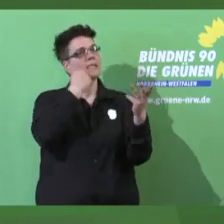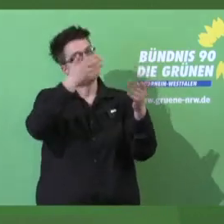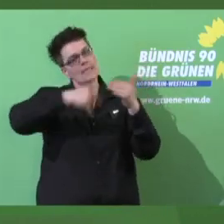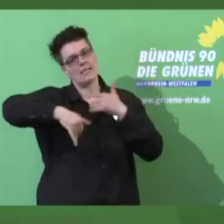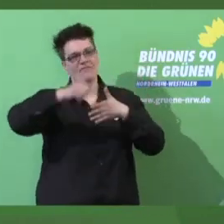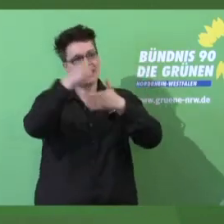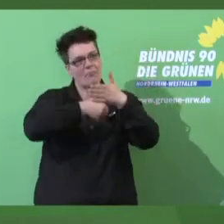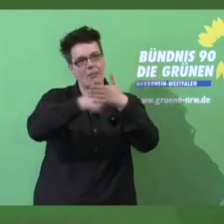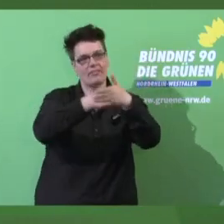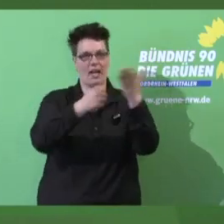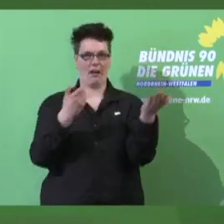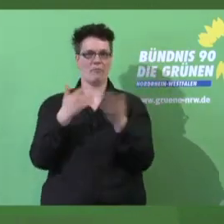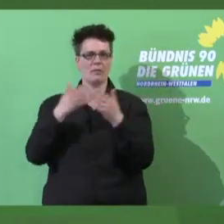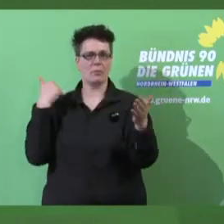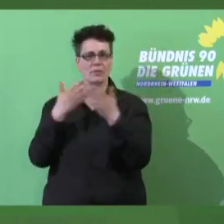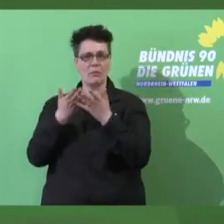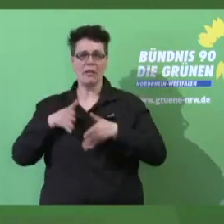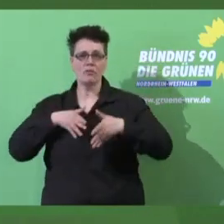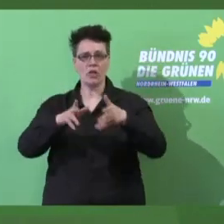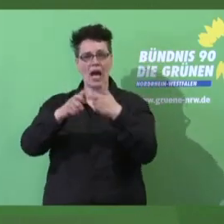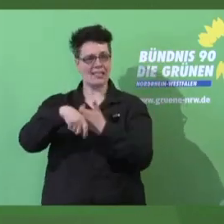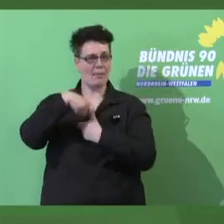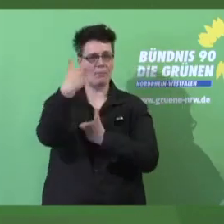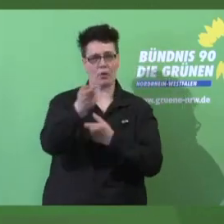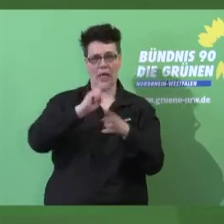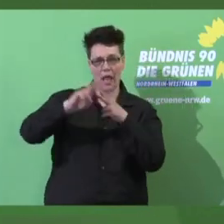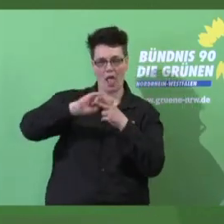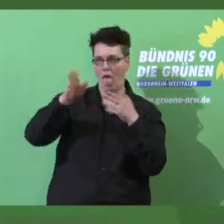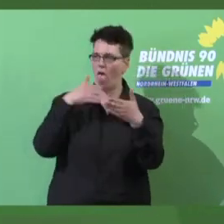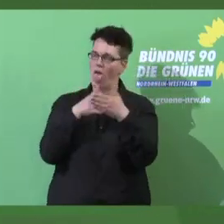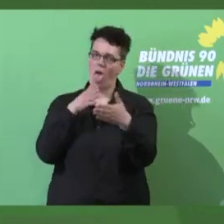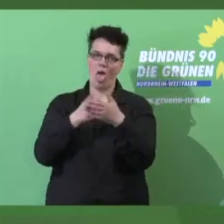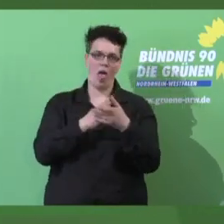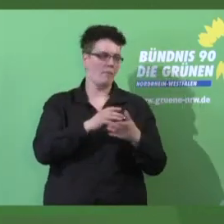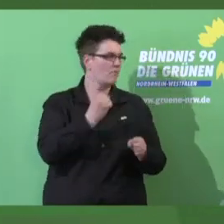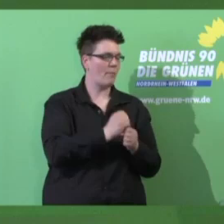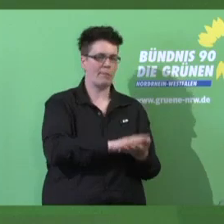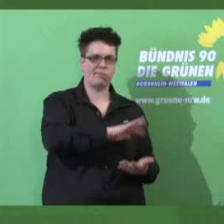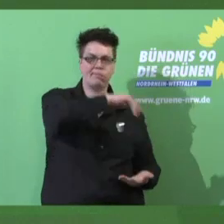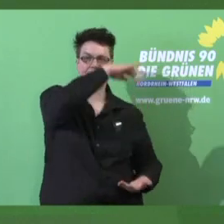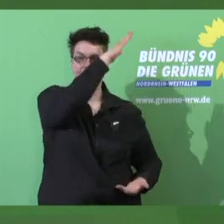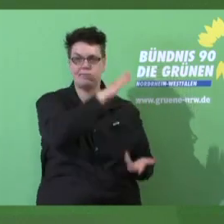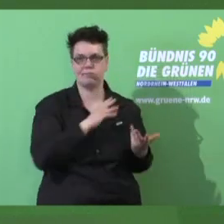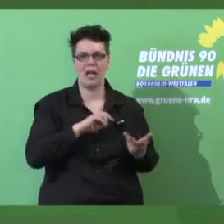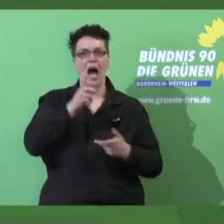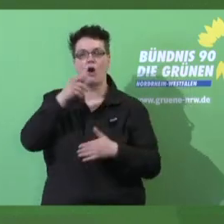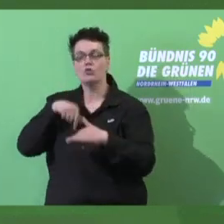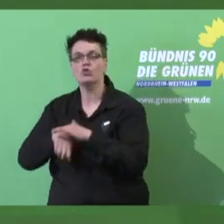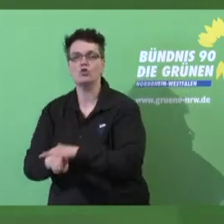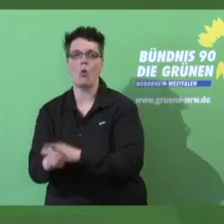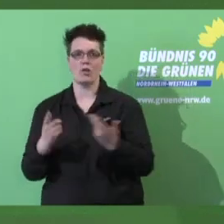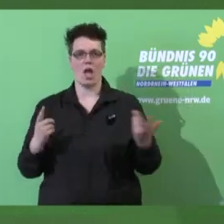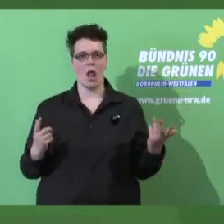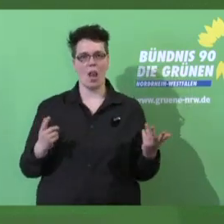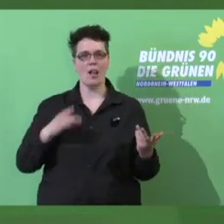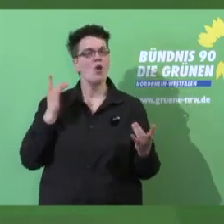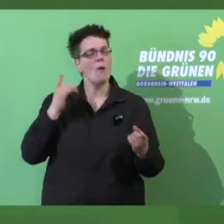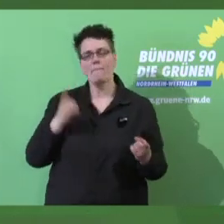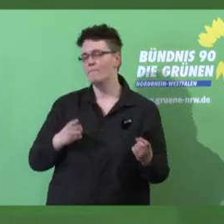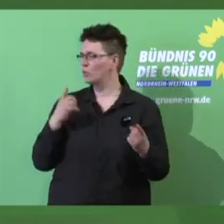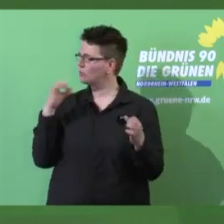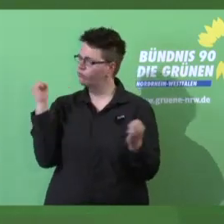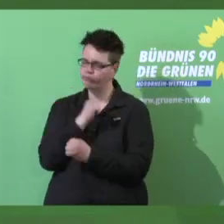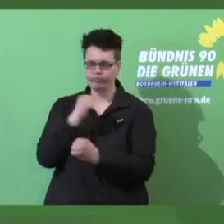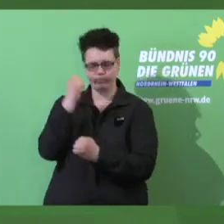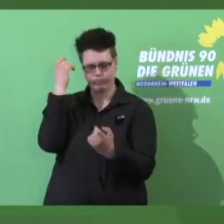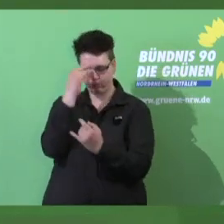Sanierungsstau hier bei Straßen, Brücken, bei den Tunnelbauwerken. Und wenn wir hier nicht Stillstand erleben wollen in den nächsten Jahren, dann muss ich hier dringend was tun, da muss